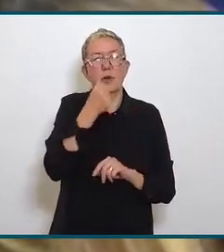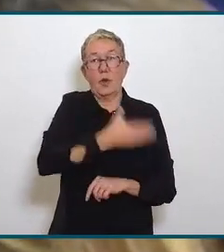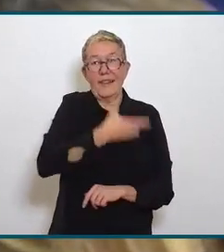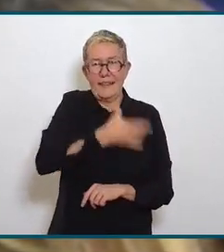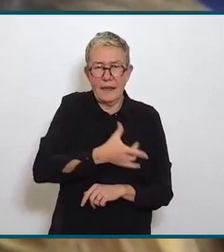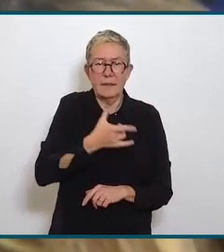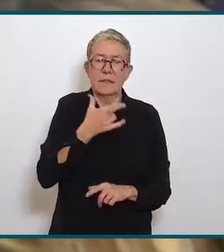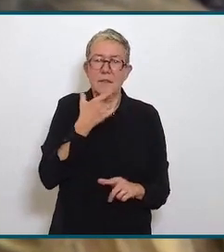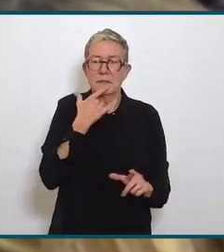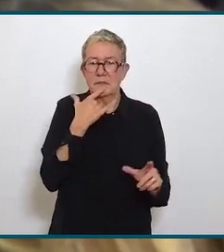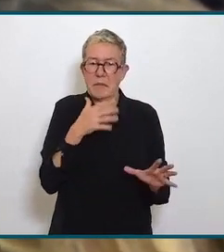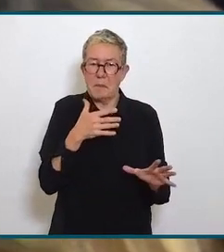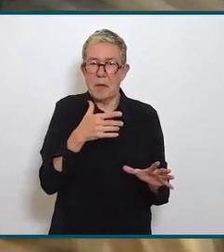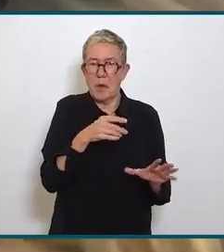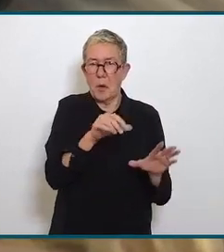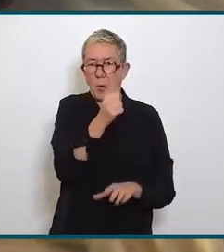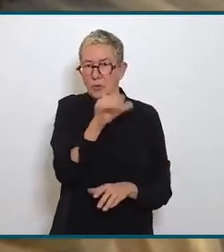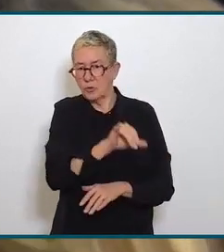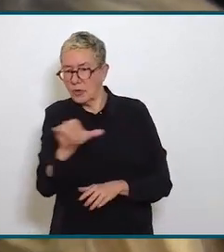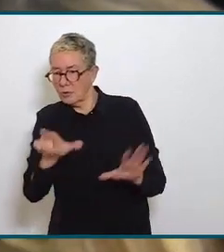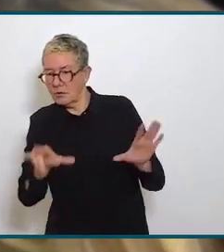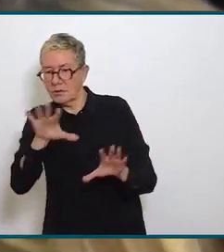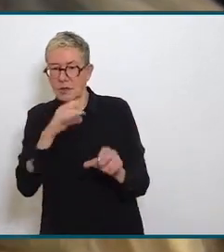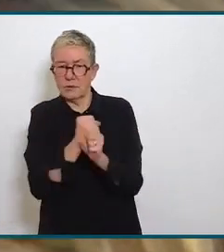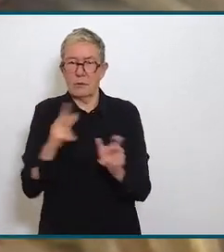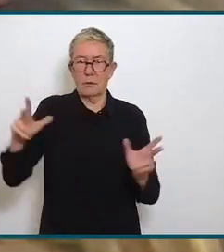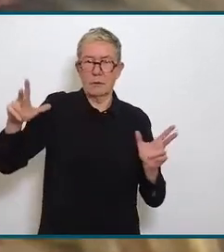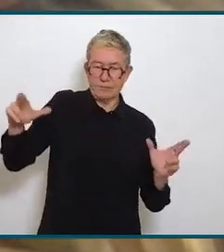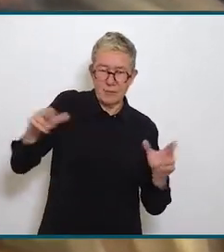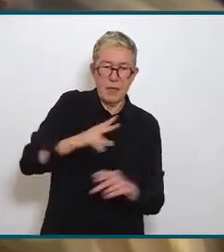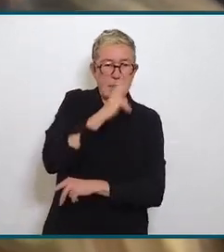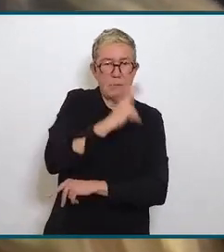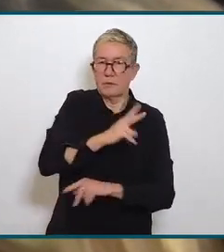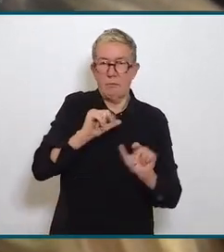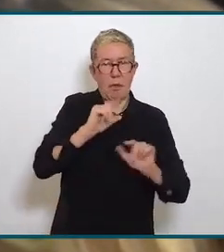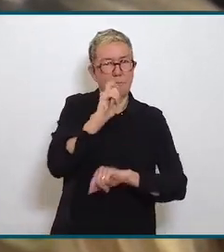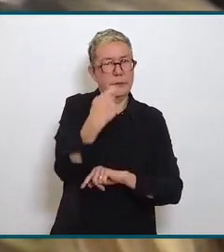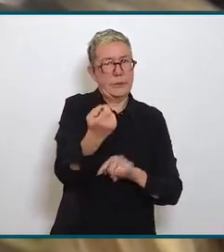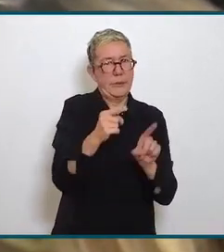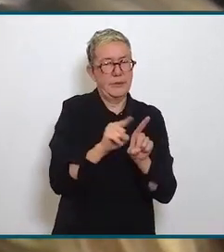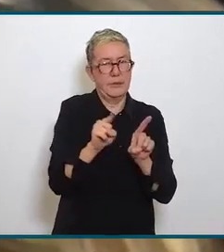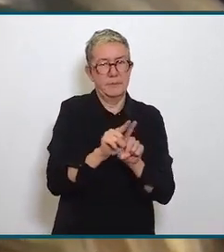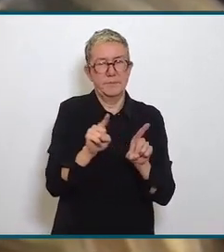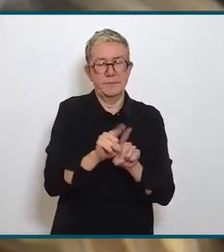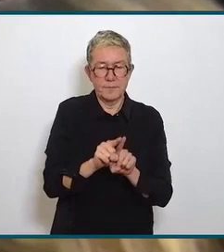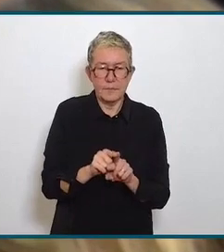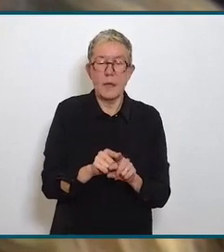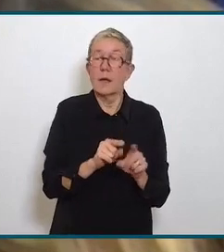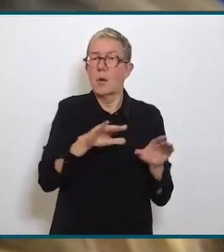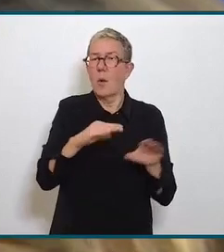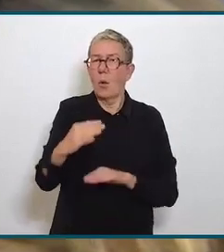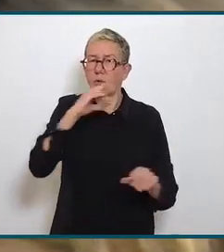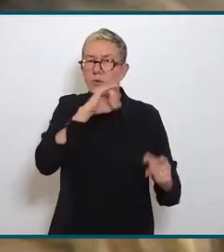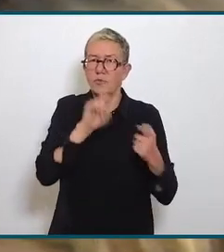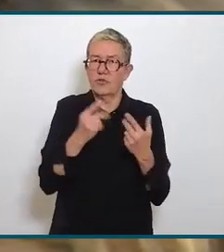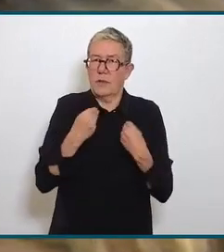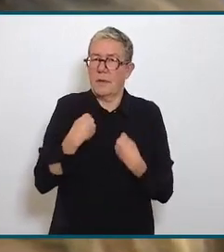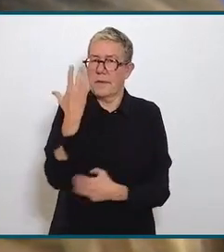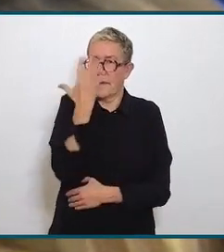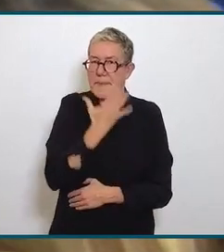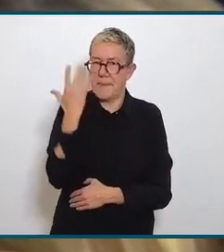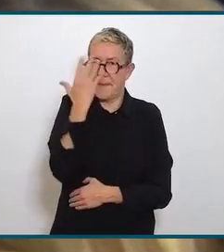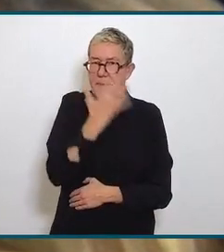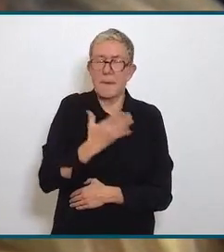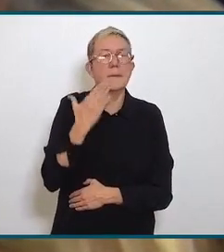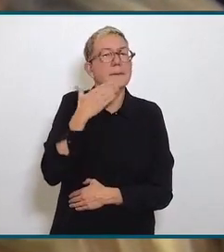allant de 11 à 75 ans. Brest n'y échappe pas. L'autre sujet qui a de quoi nous inquiéter, mais qui est